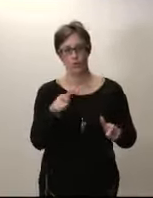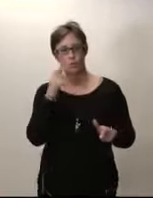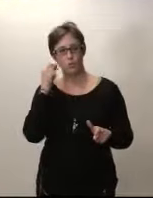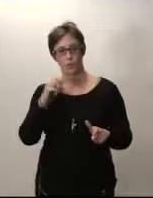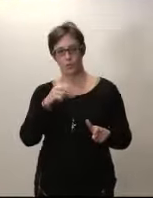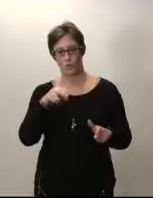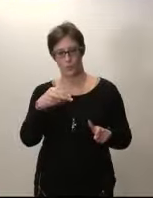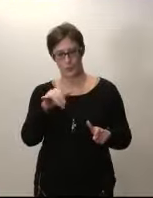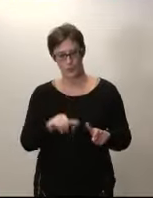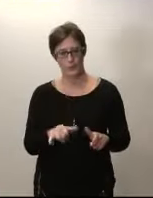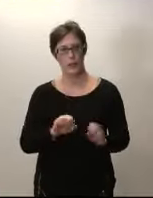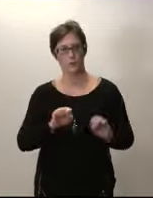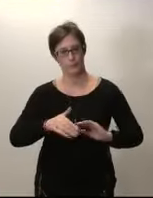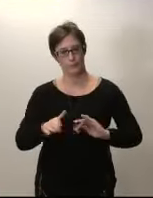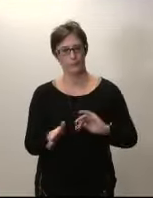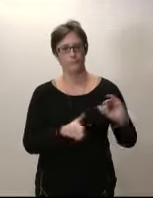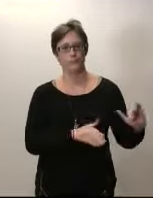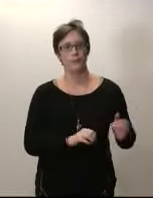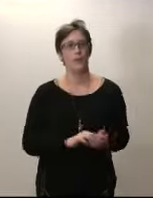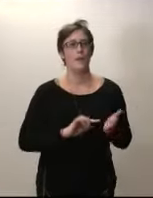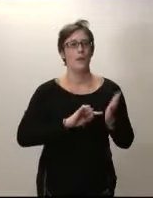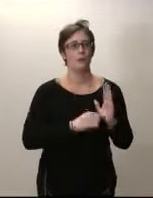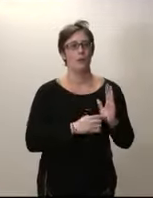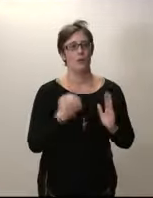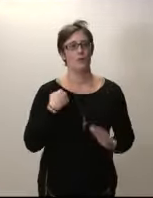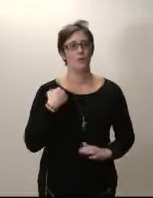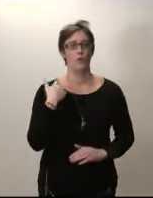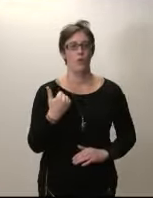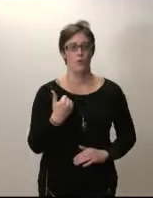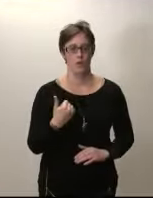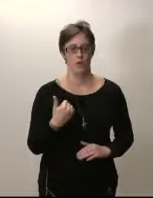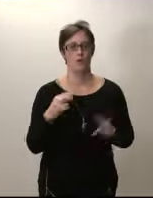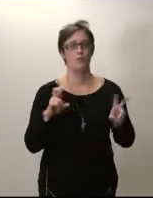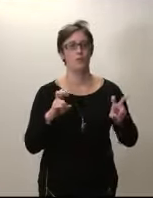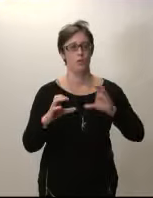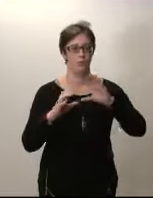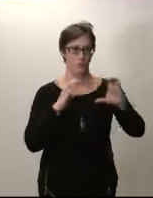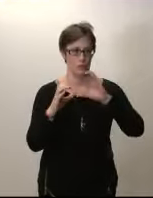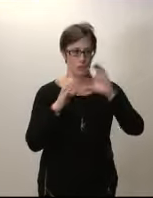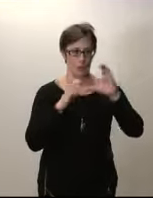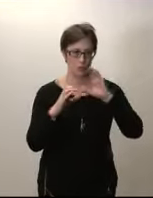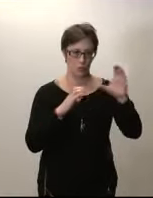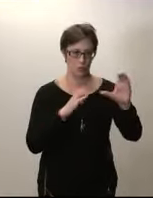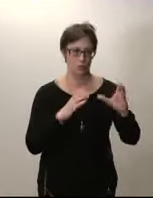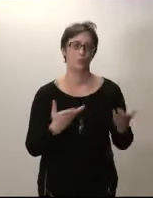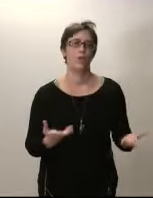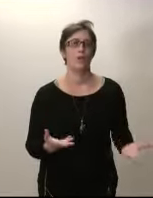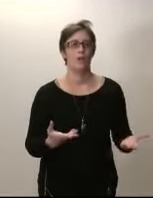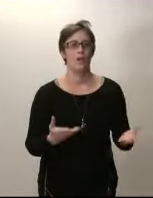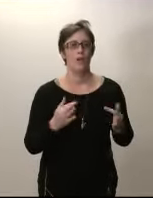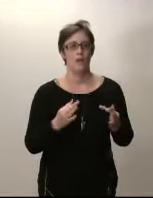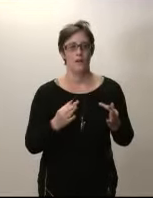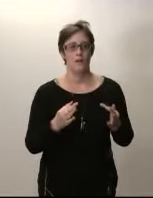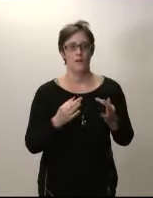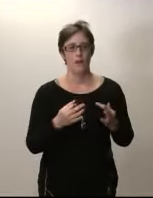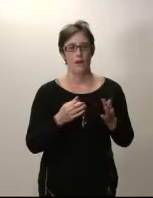Point numéro 1, communication, dont vous avez pris bien sûr connaissance. En ce qui concerne donc le point 1A